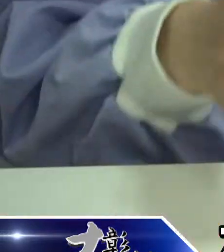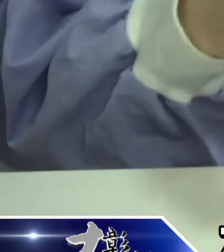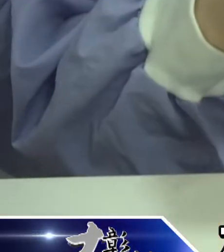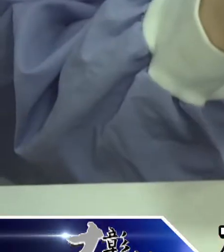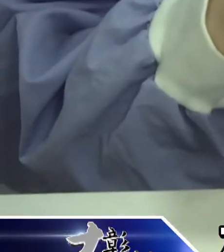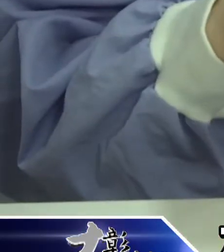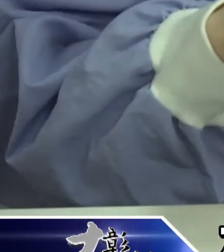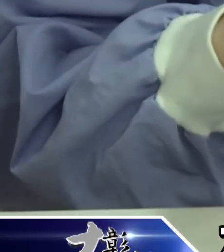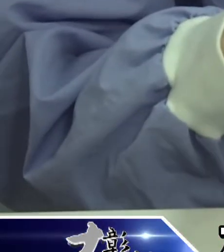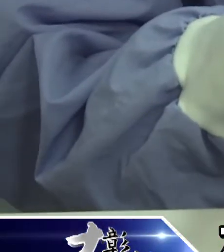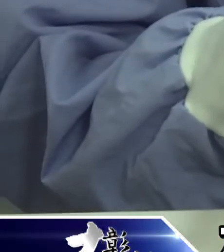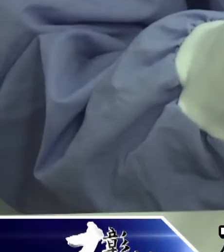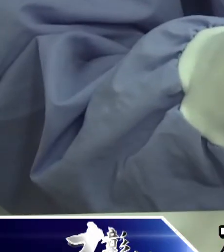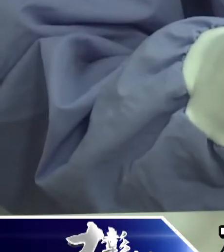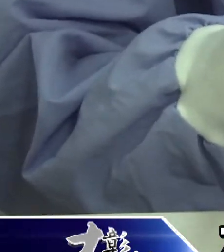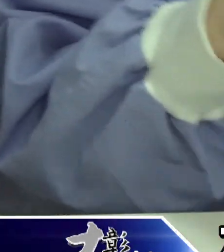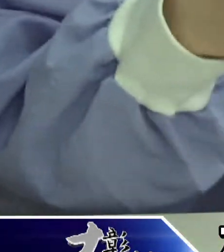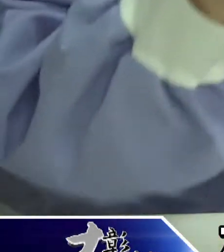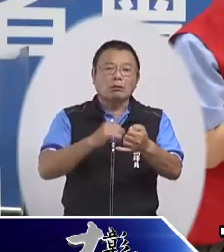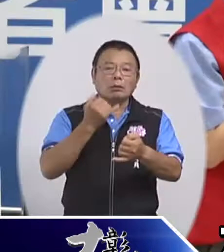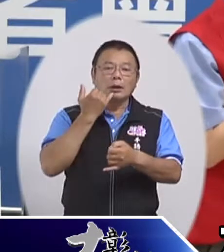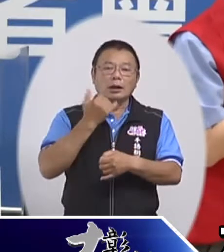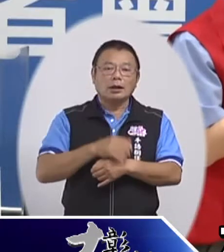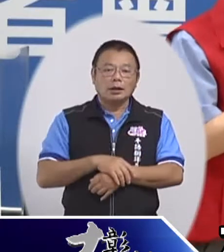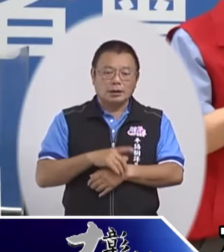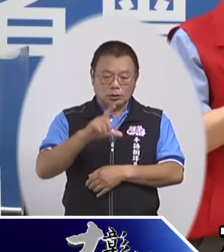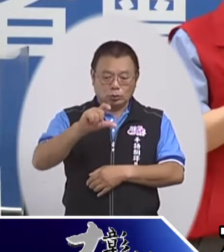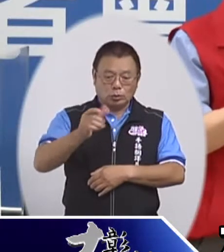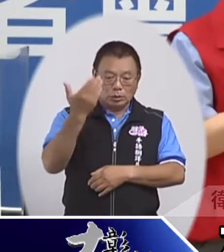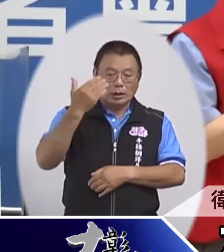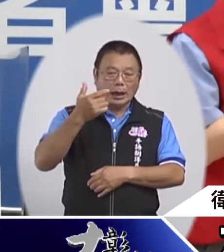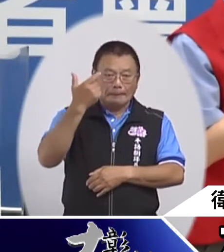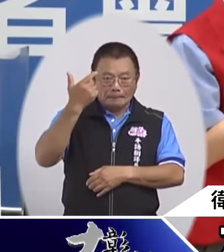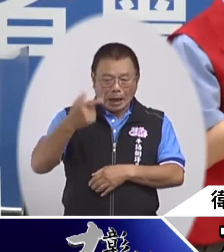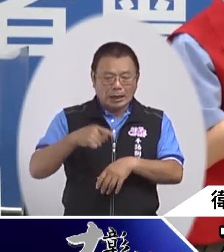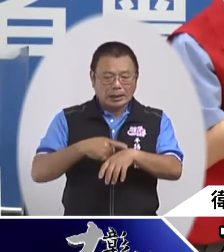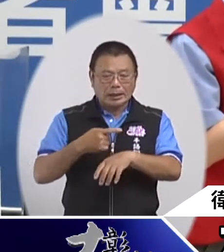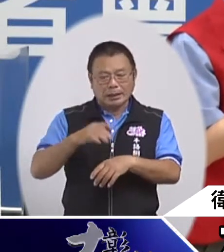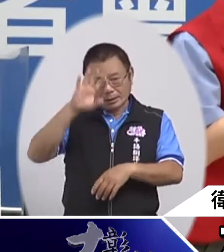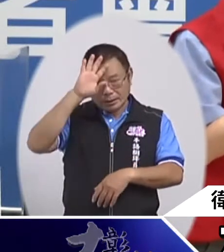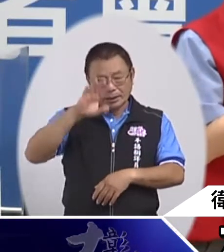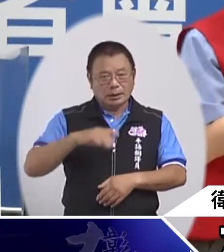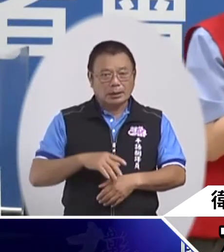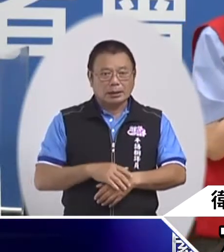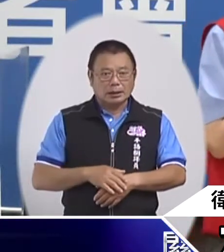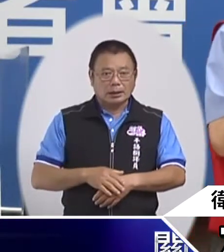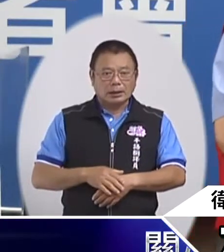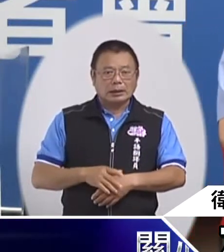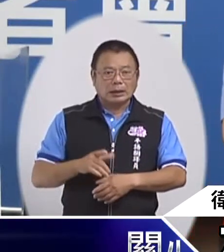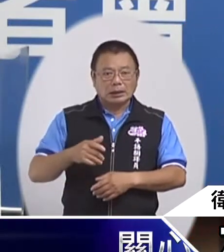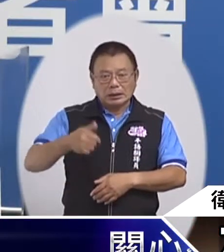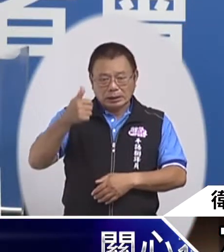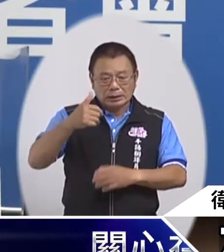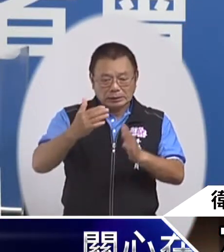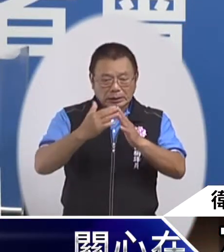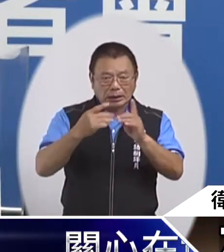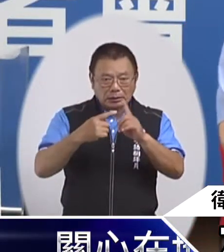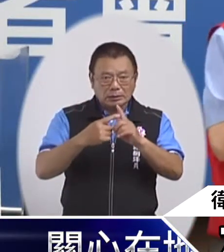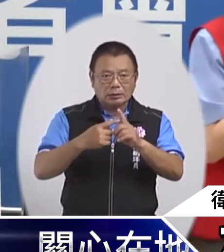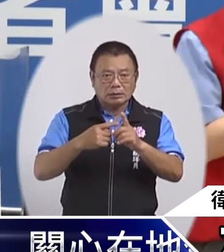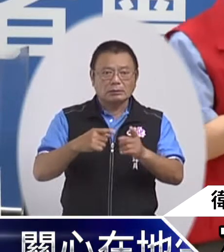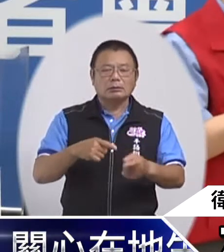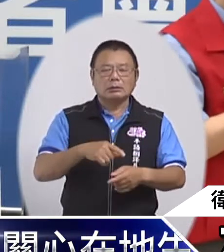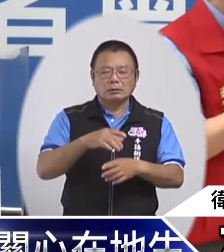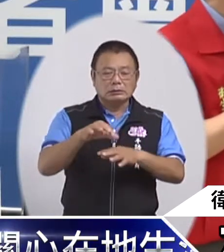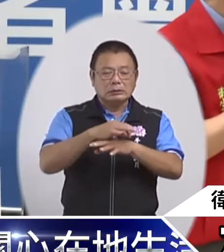慢性病的民众，一定要赶紧去做。 65岁以上的慢性病，65岁以上长辈的家人的同住